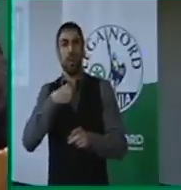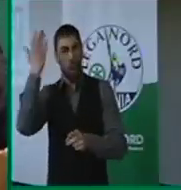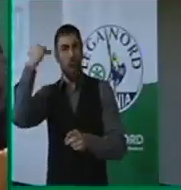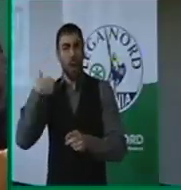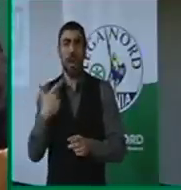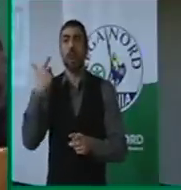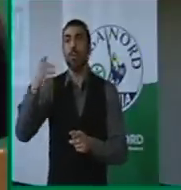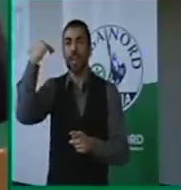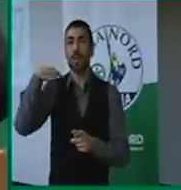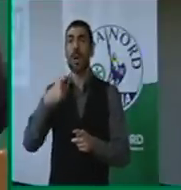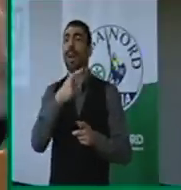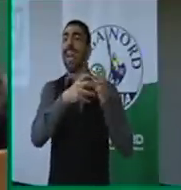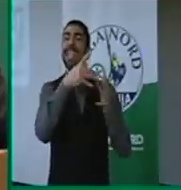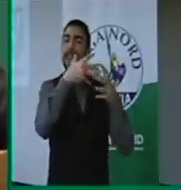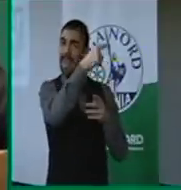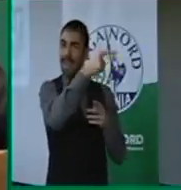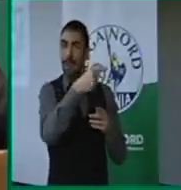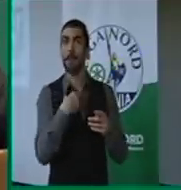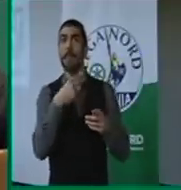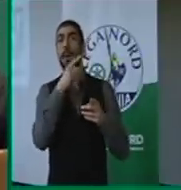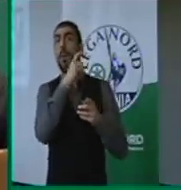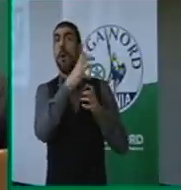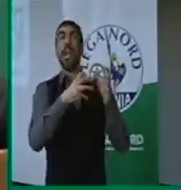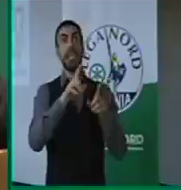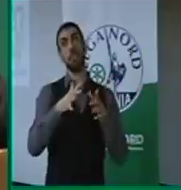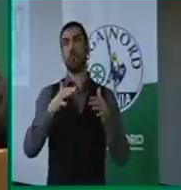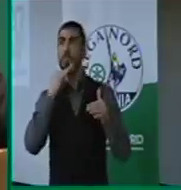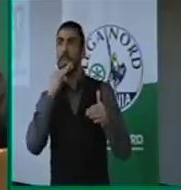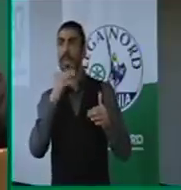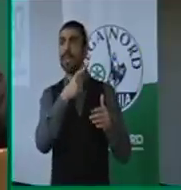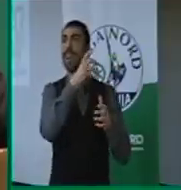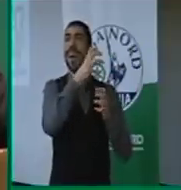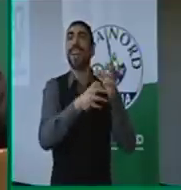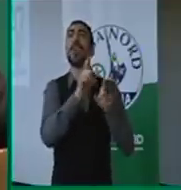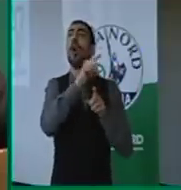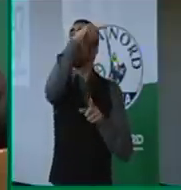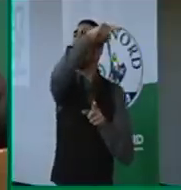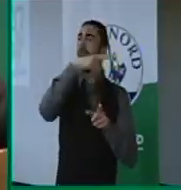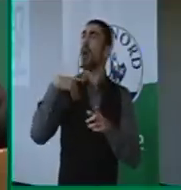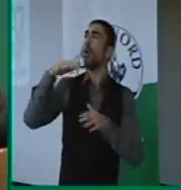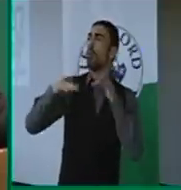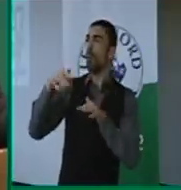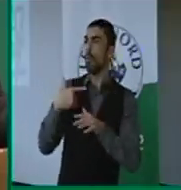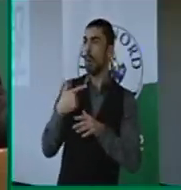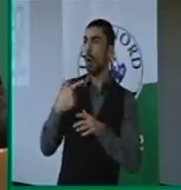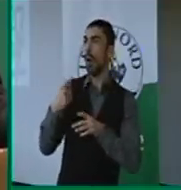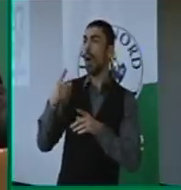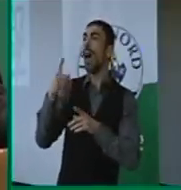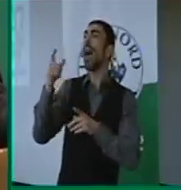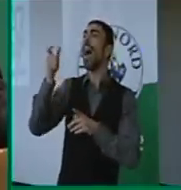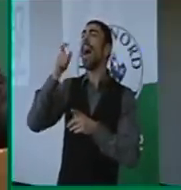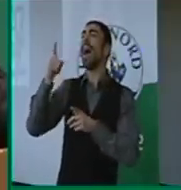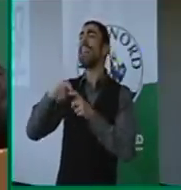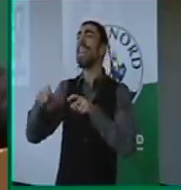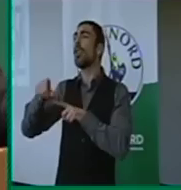stata la crisi dei suprime americani gli americani erano in crisi discreta Eh ma nessuno aveva il dubbio che qualcuno ripag asse i titoli di